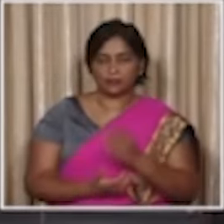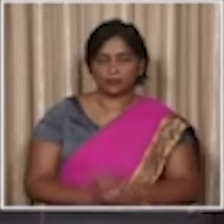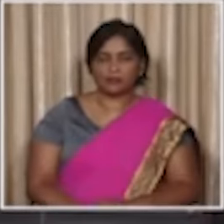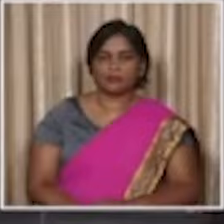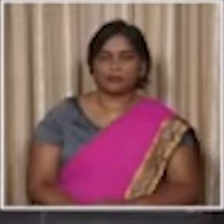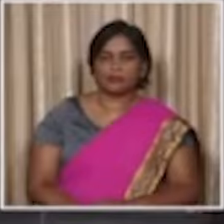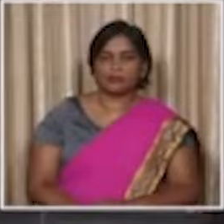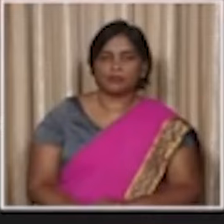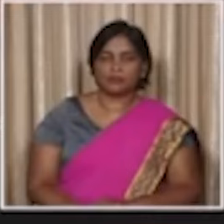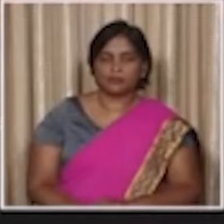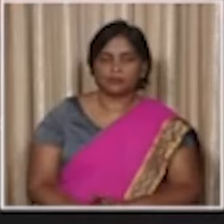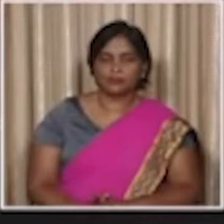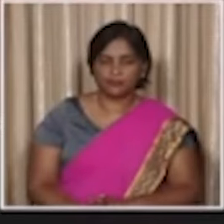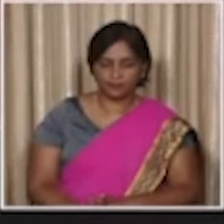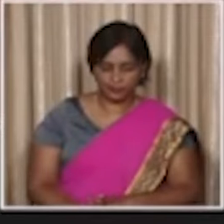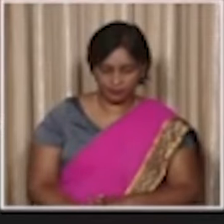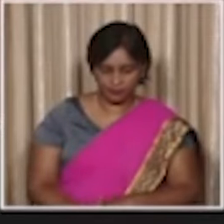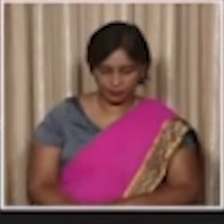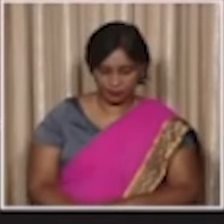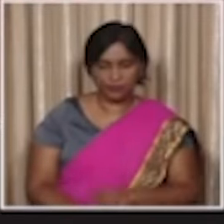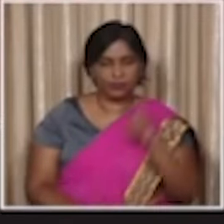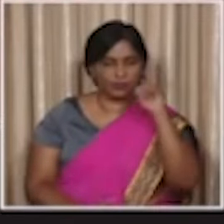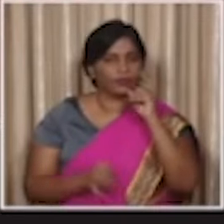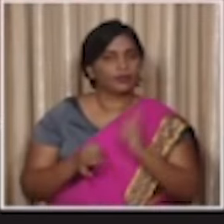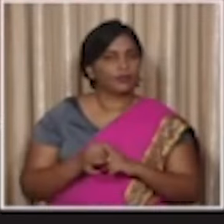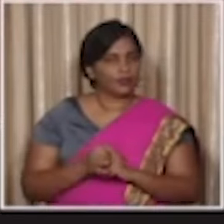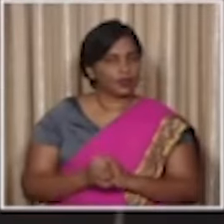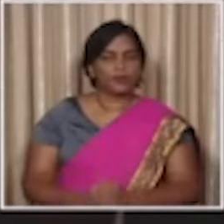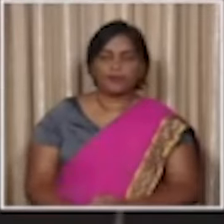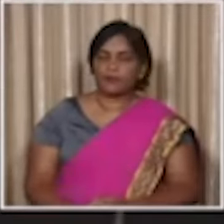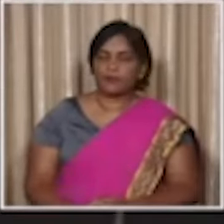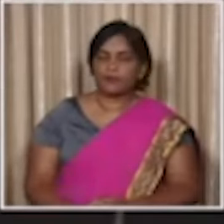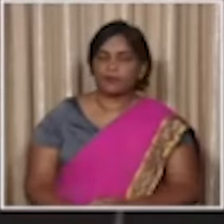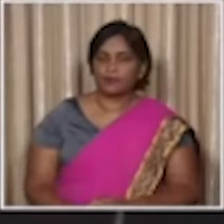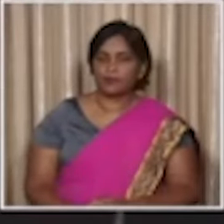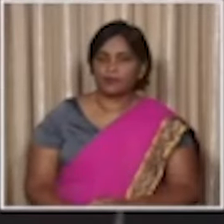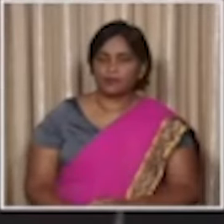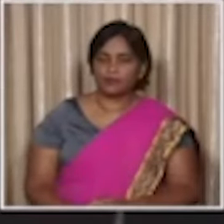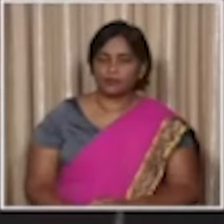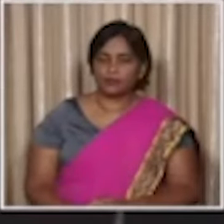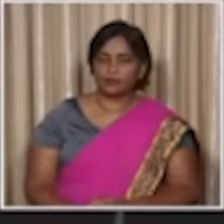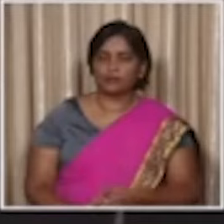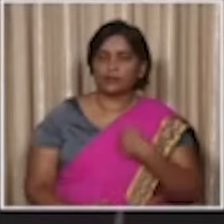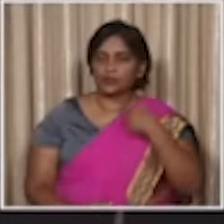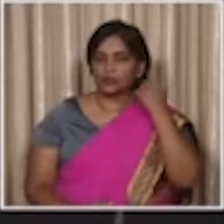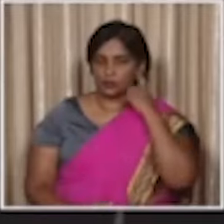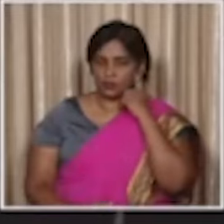දෙනවා. මන්ත්‍රීමා ඔබතුමා ප්‍රශ්න තියෙනවා අහන්න. මගේ පළවෙනි අතුරු ප්‍රශ්නේ මේ ගරු කතානායකතුමනි අපි